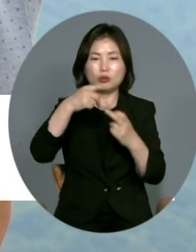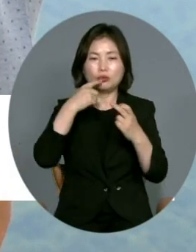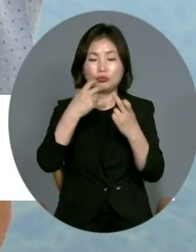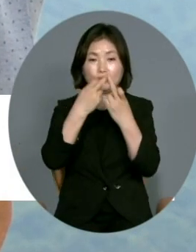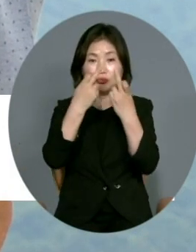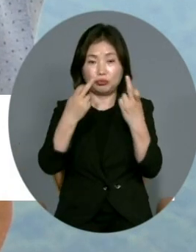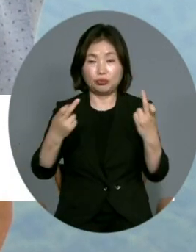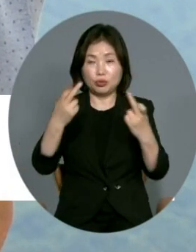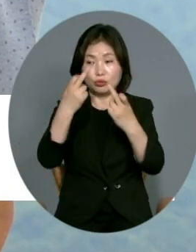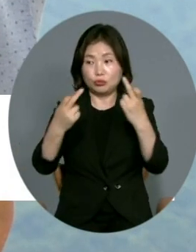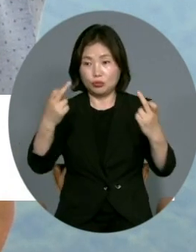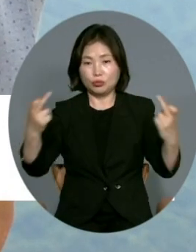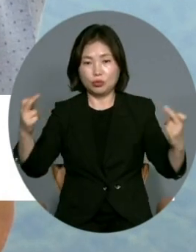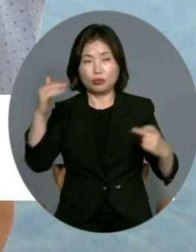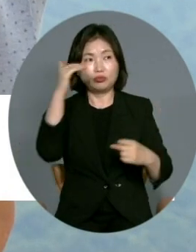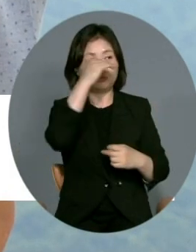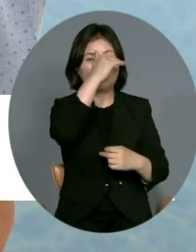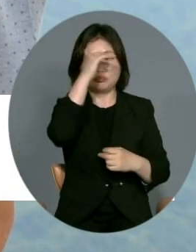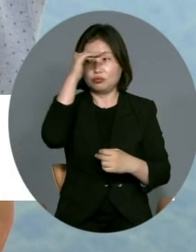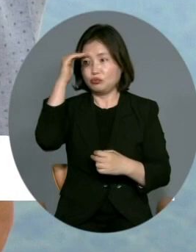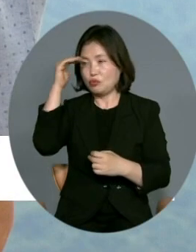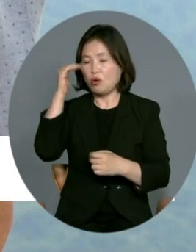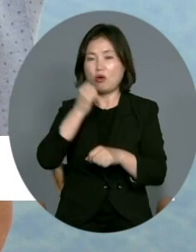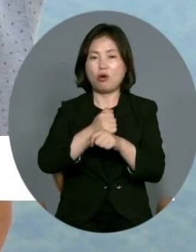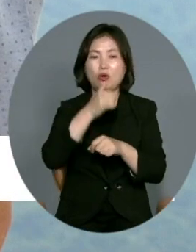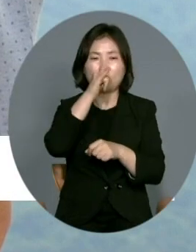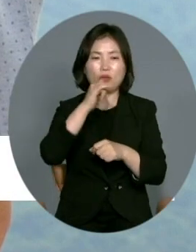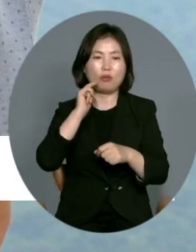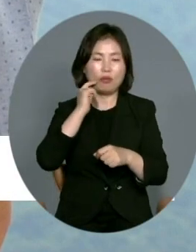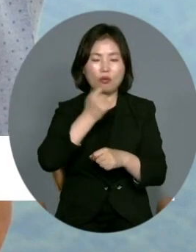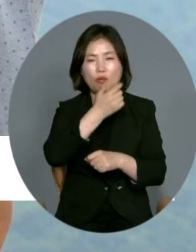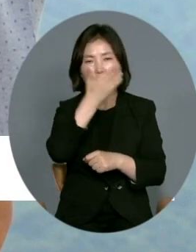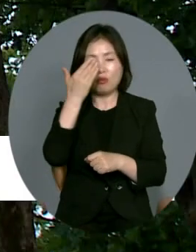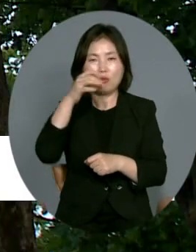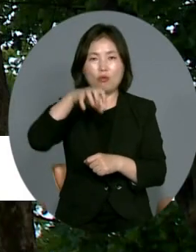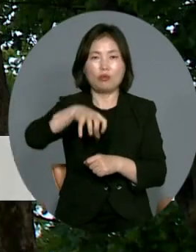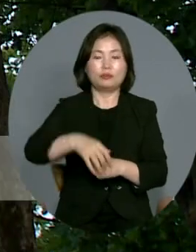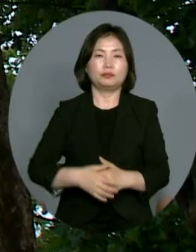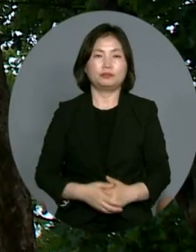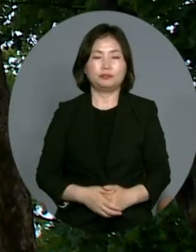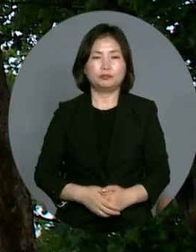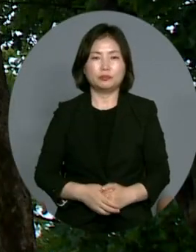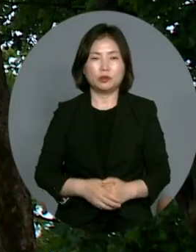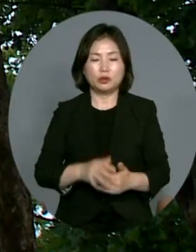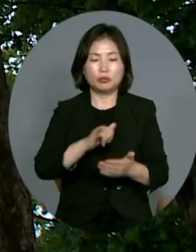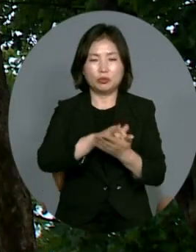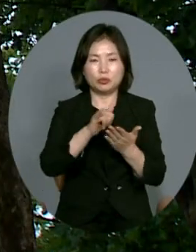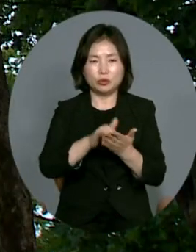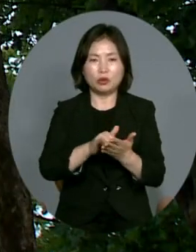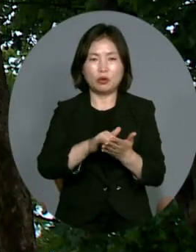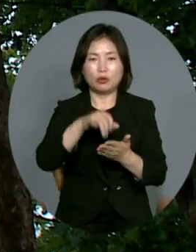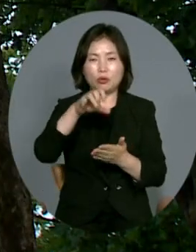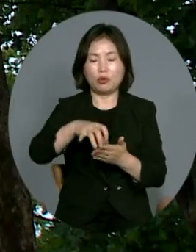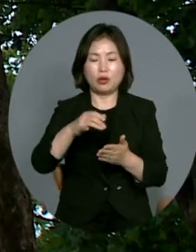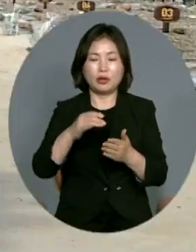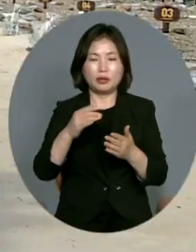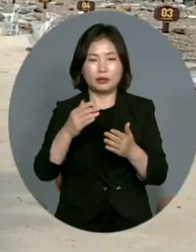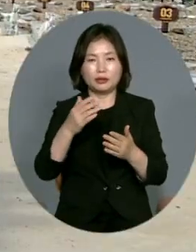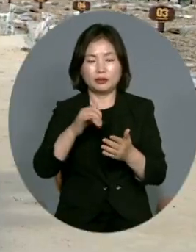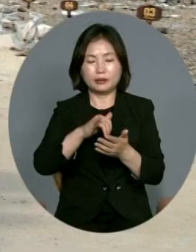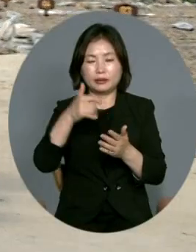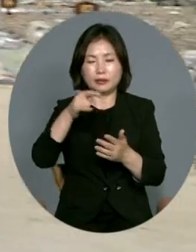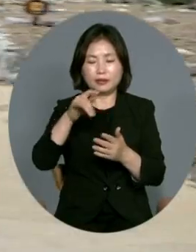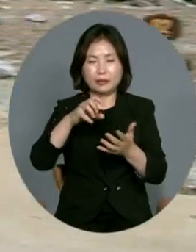백도 대의가 4초 쫓기는 한눈에 볼수있는 흐름 한번 풍경을 다 주고 있습니다 문경 친환경 캠핑 페스티벌은